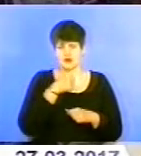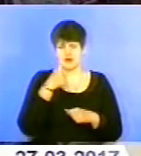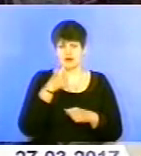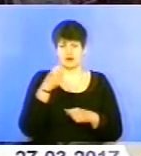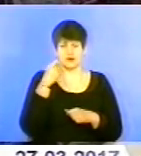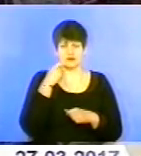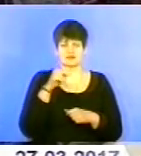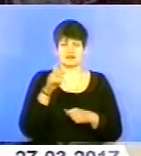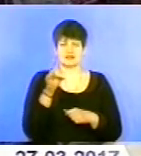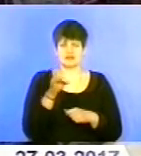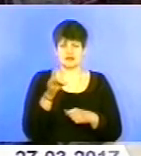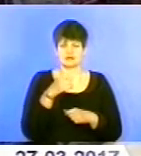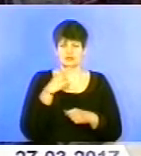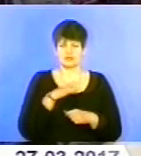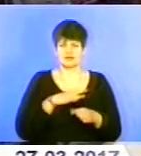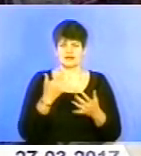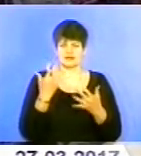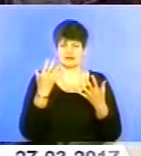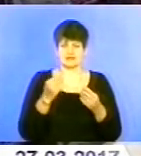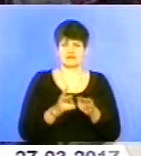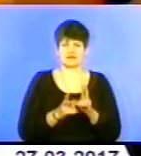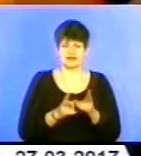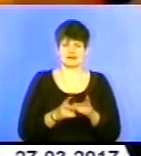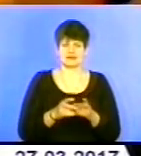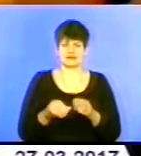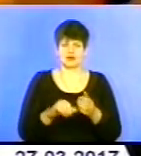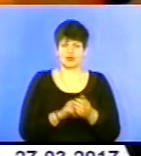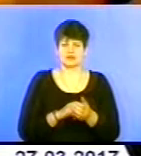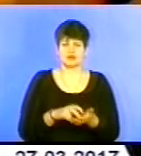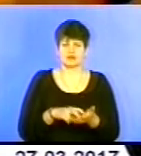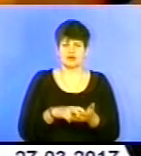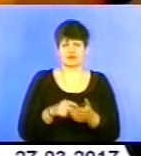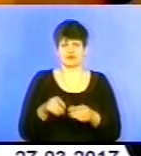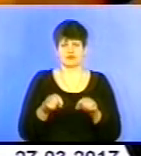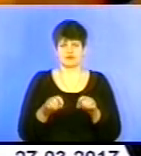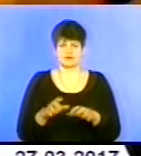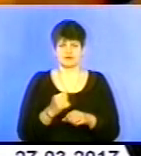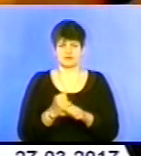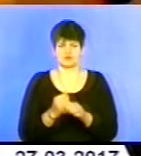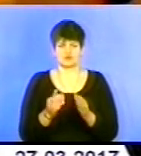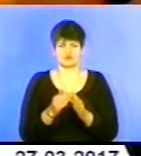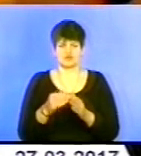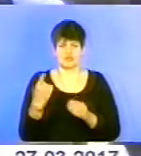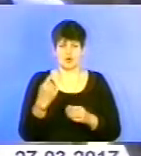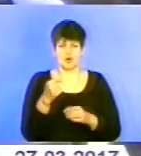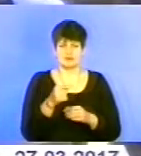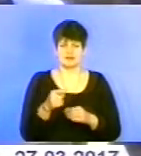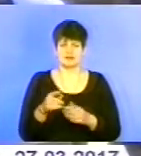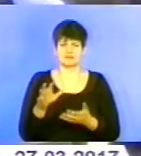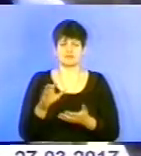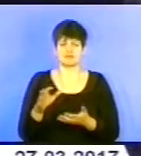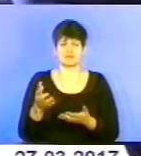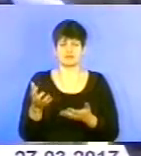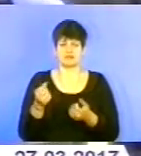днів. Чоловік зізнався, що варити наркотики в своєму помешканні боявся, а тому вирішив зробити це у сусідній області. Він винайняв таксі